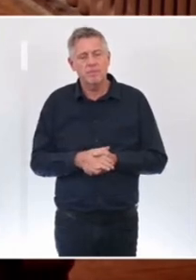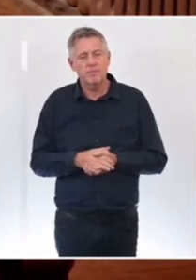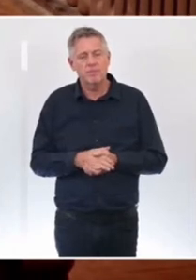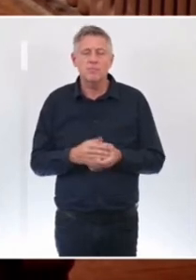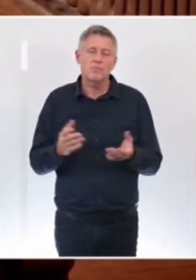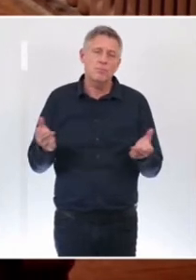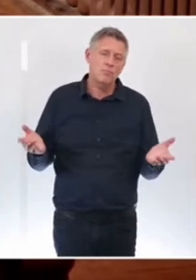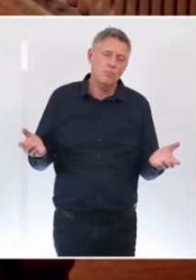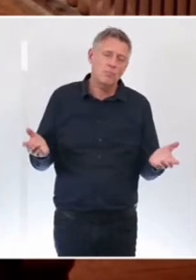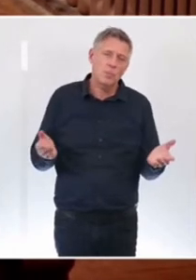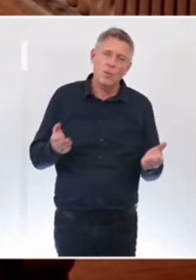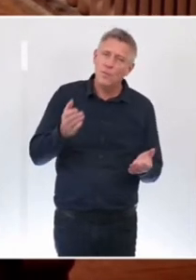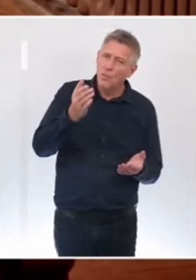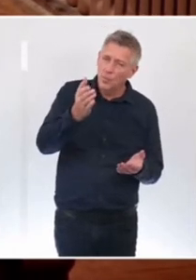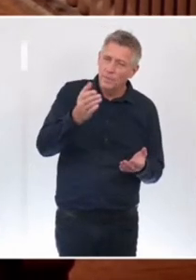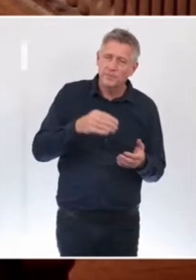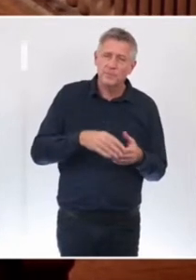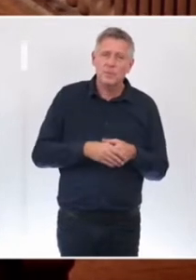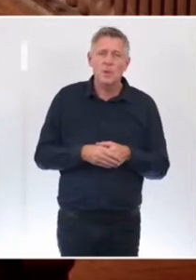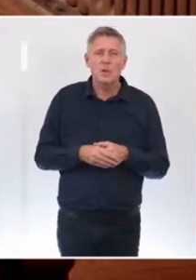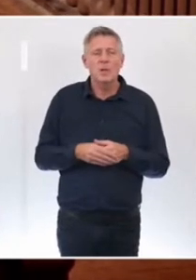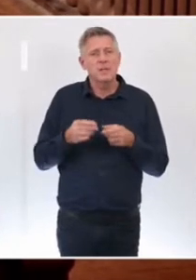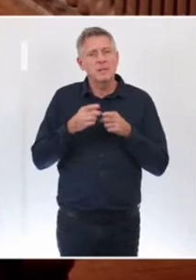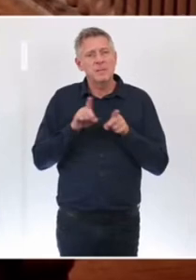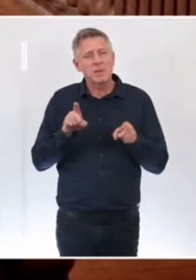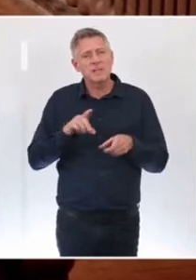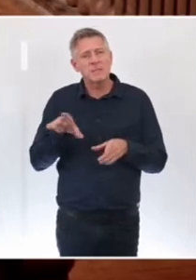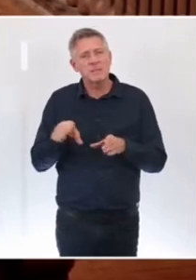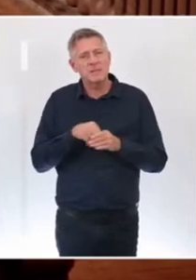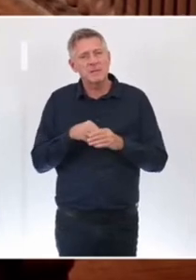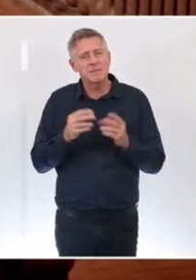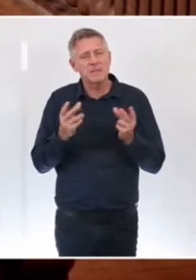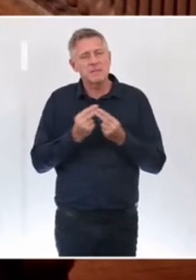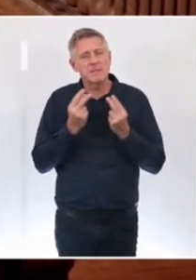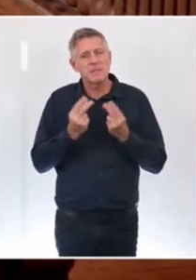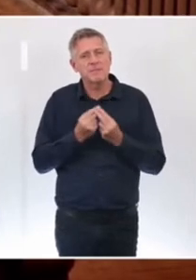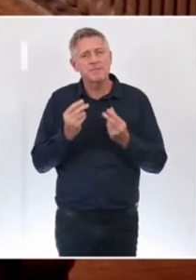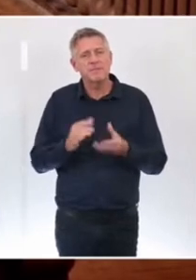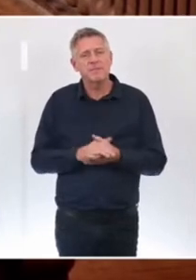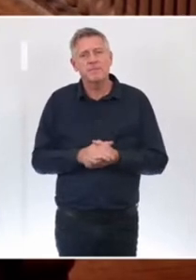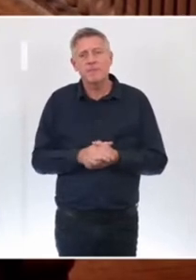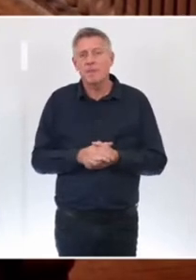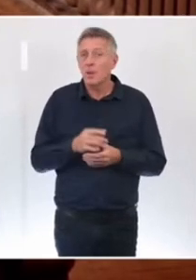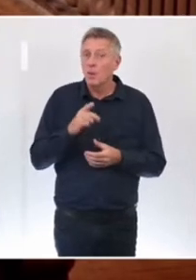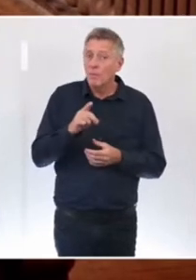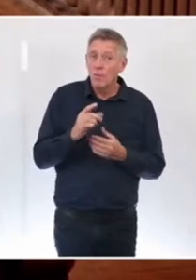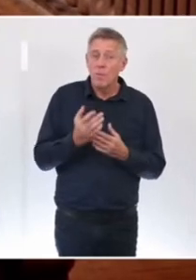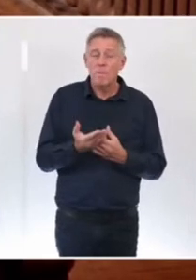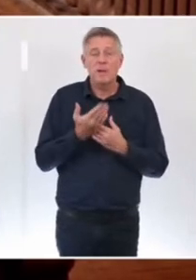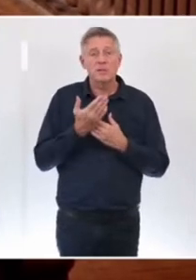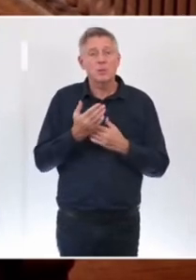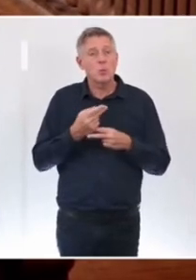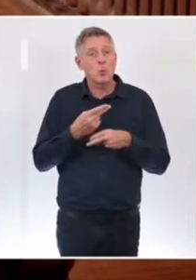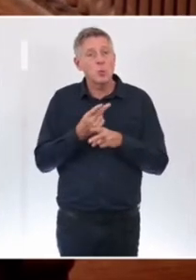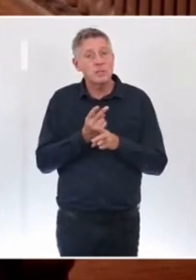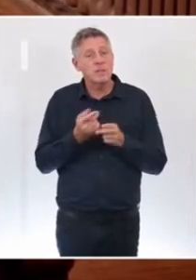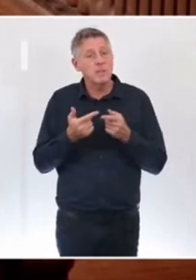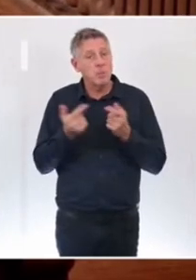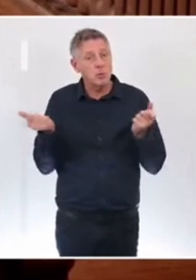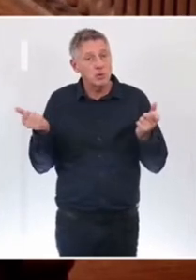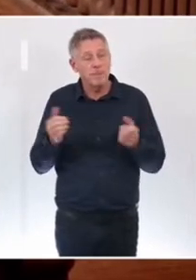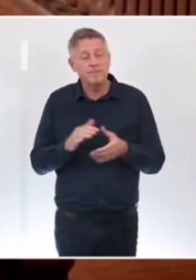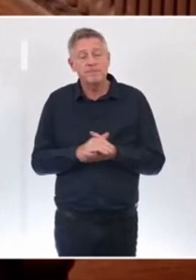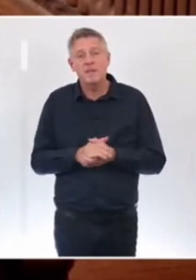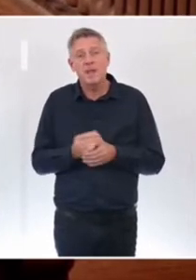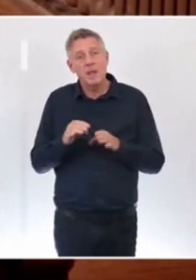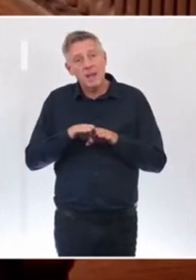Vous parlez de démocratie participative. Vous me présentez un certain nombre d'outils et à